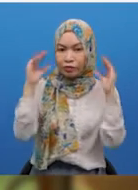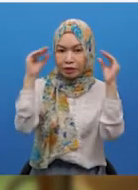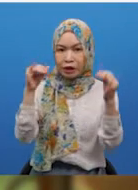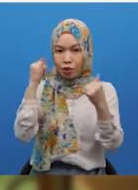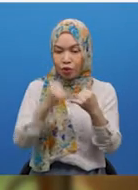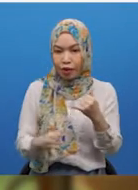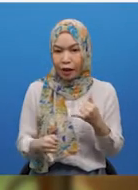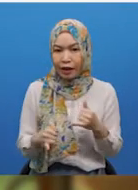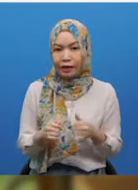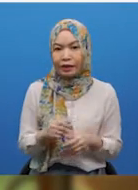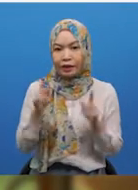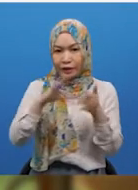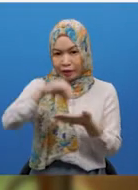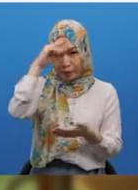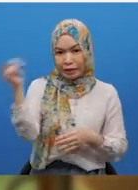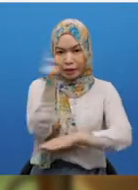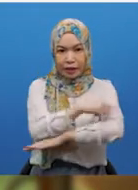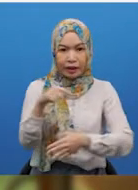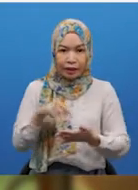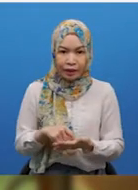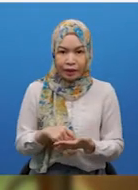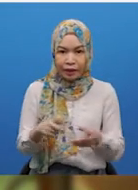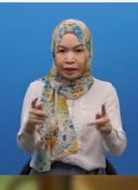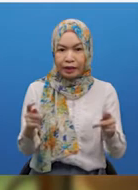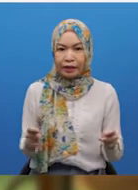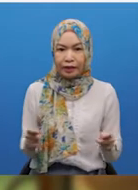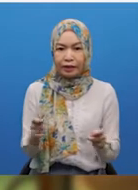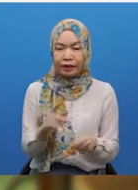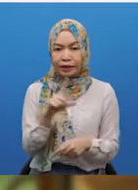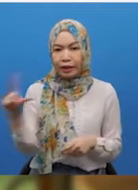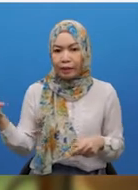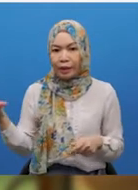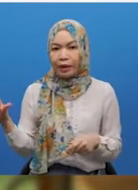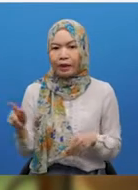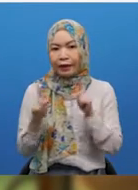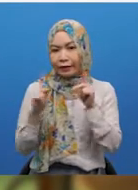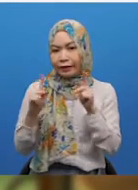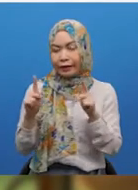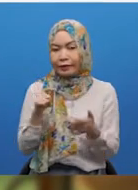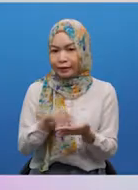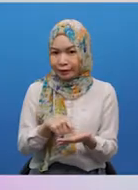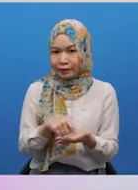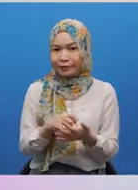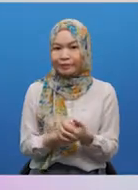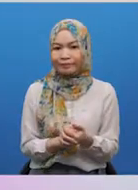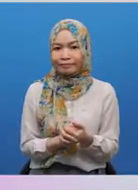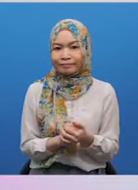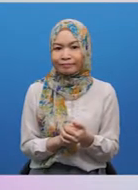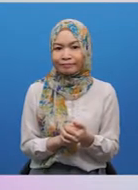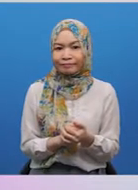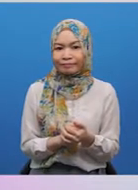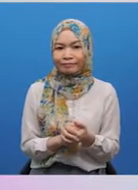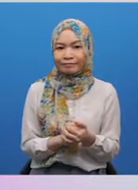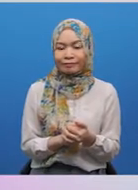mengakhiri sesi pembelajaran pada kali ini, terimalah kata-kata hikmat ini.